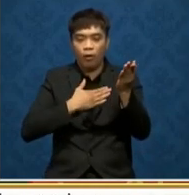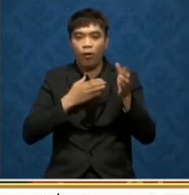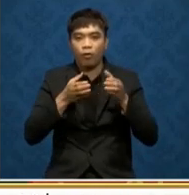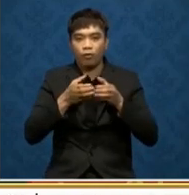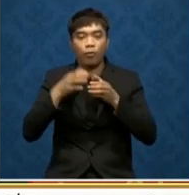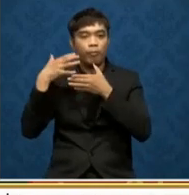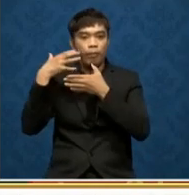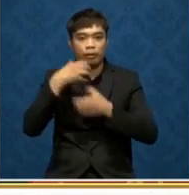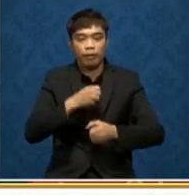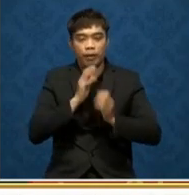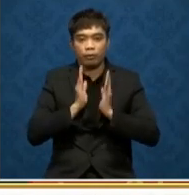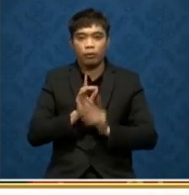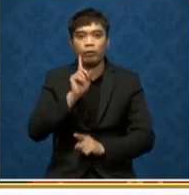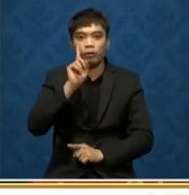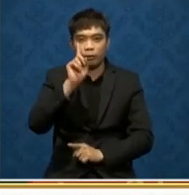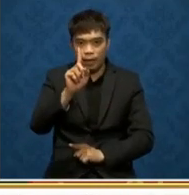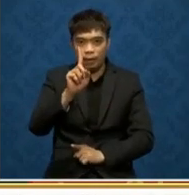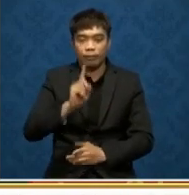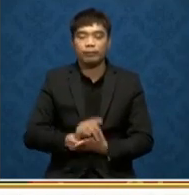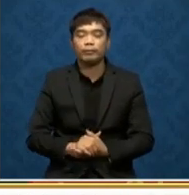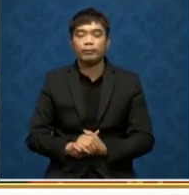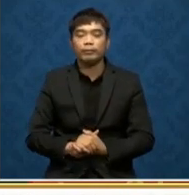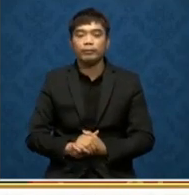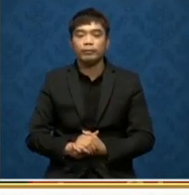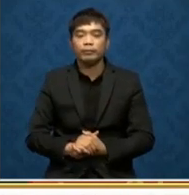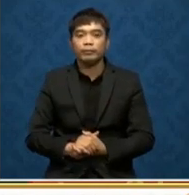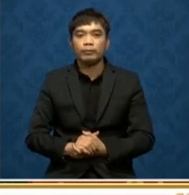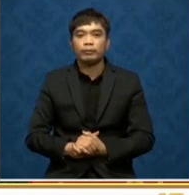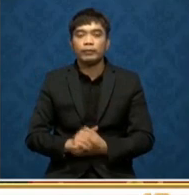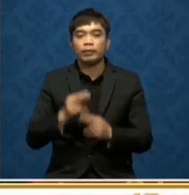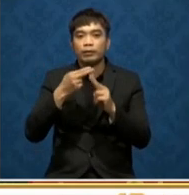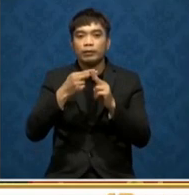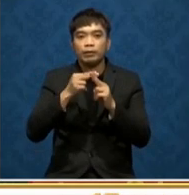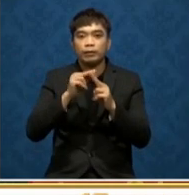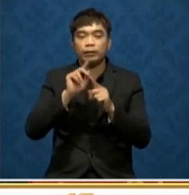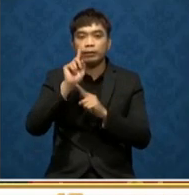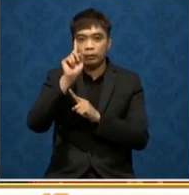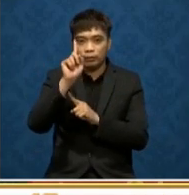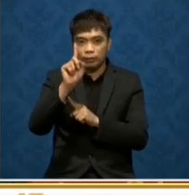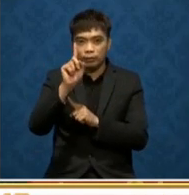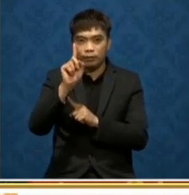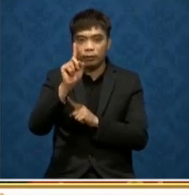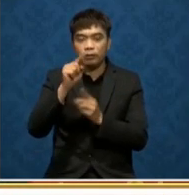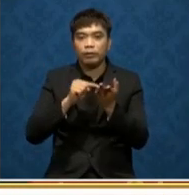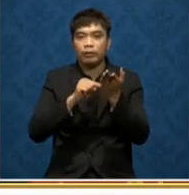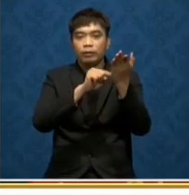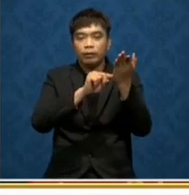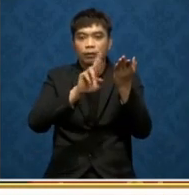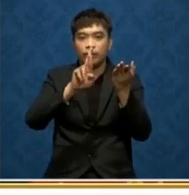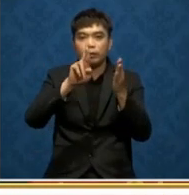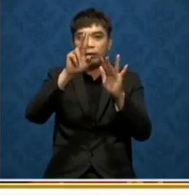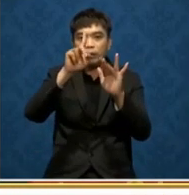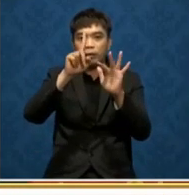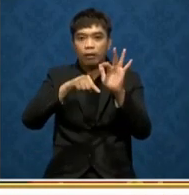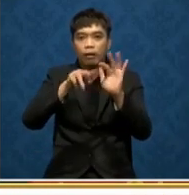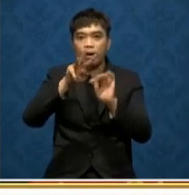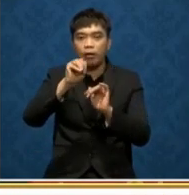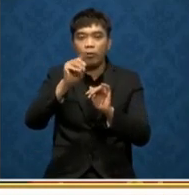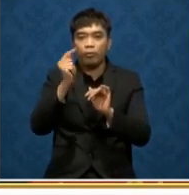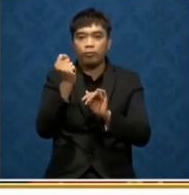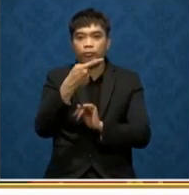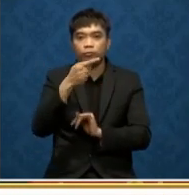คประชาธิปัตย์จำนวน1ท่านดังต่อไปนี้ท่านร่วมธรรมคำนุรักษ์